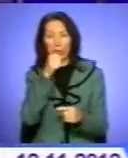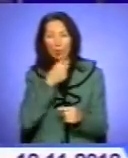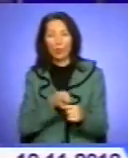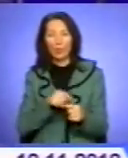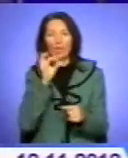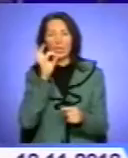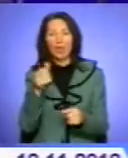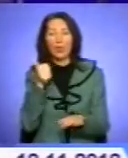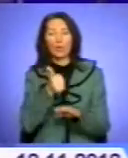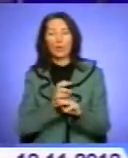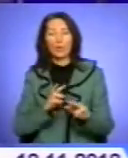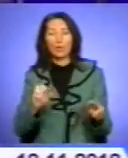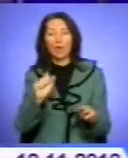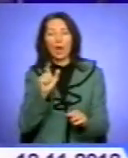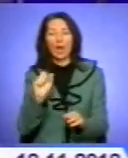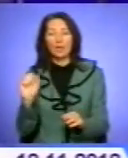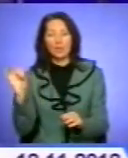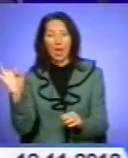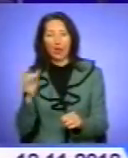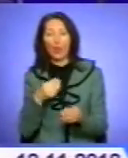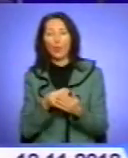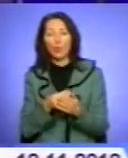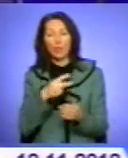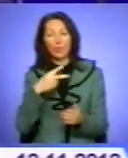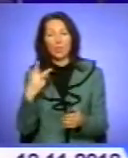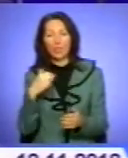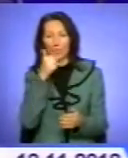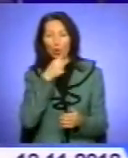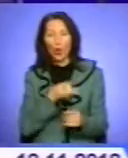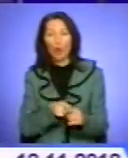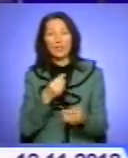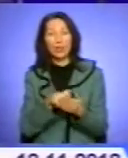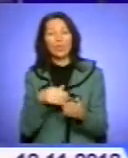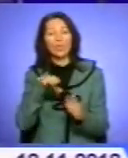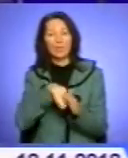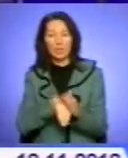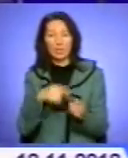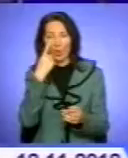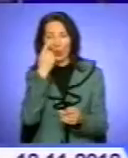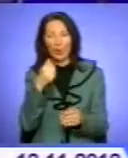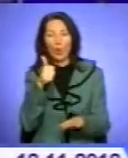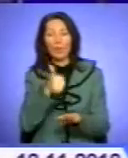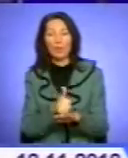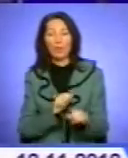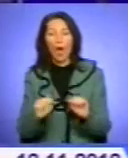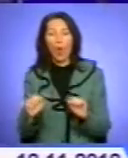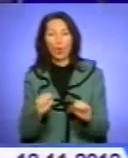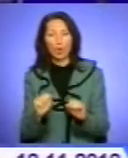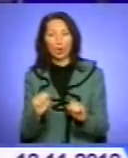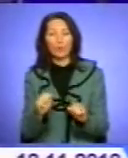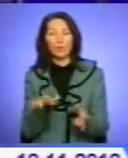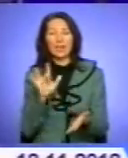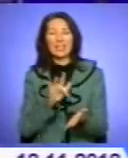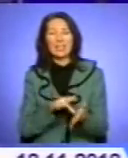заявив прем'єр Микола Азаров. У бюджеті 2013 року ці кошти закладені, повідомив глава уряду.